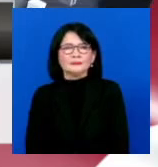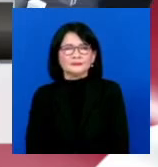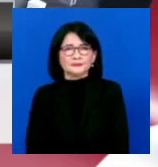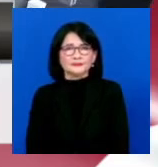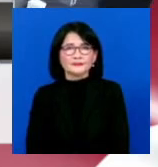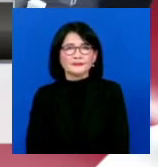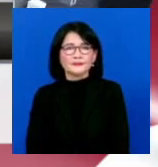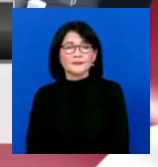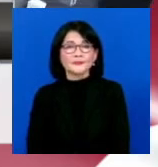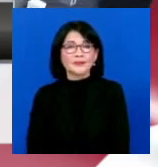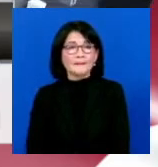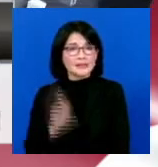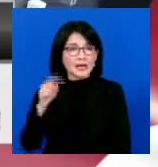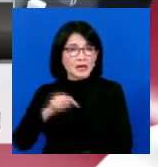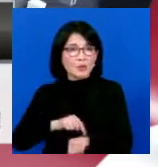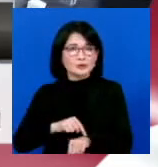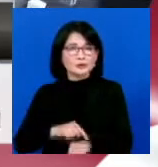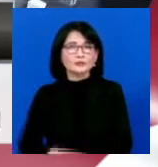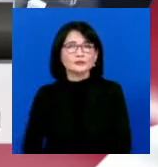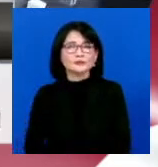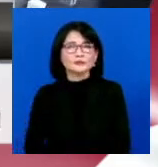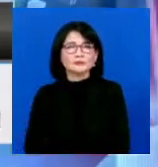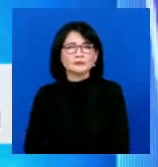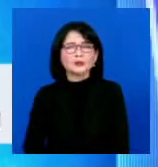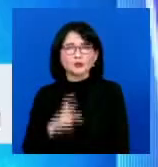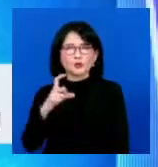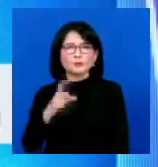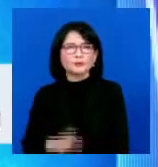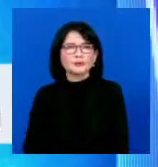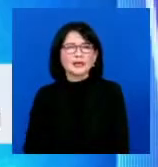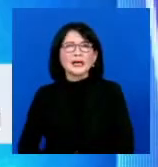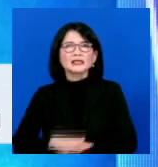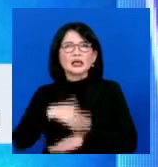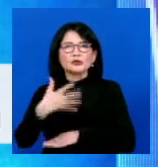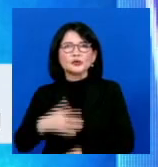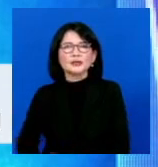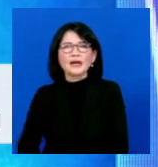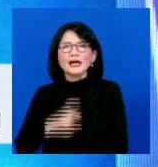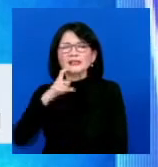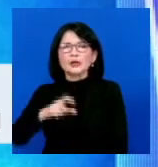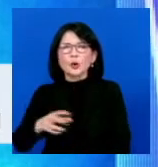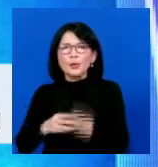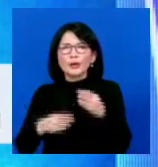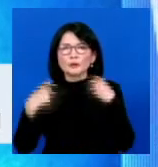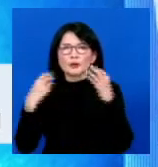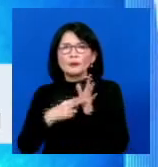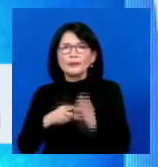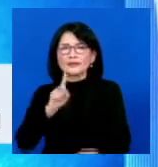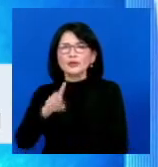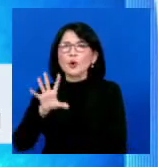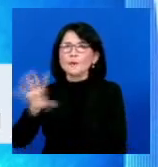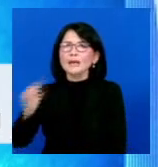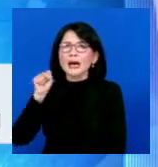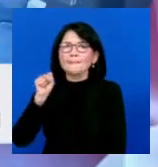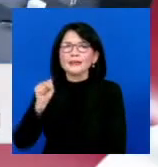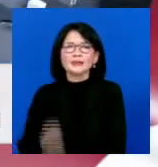Ada Waktu Bapak cukup baik Cukup Selanjutnya kami persilakan untuk calon wakil gubernur nomor 1 untuk menanggapi